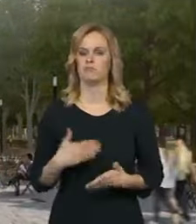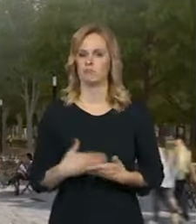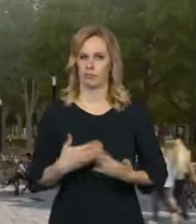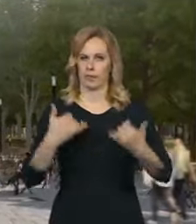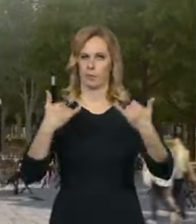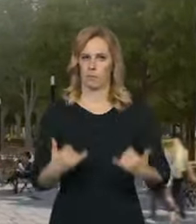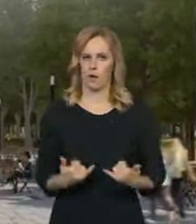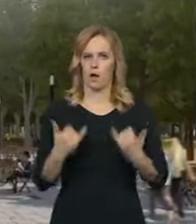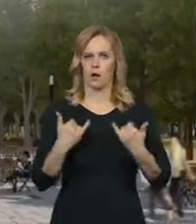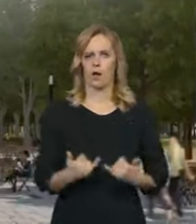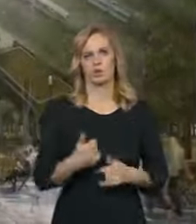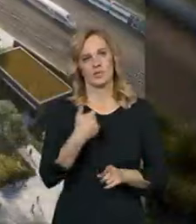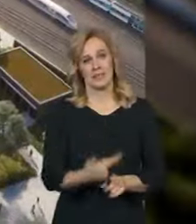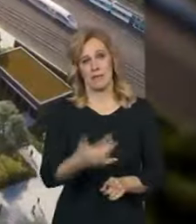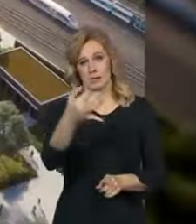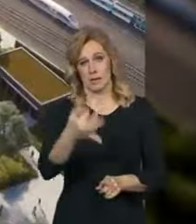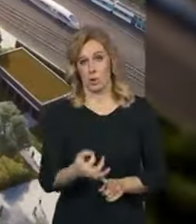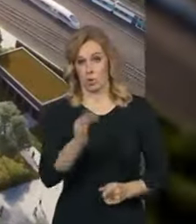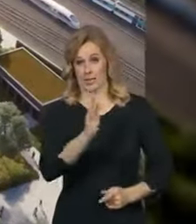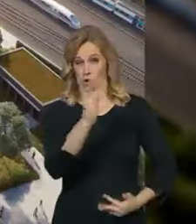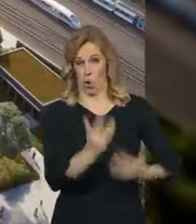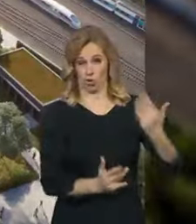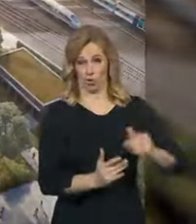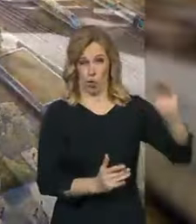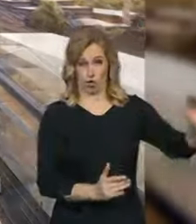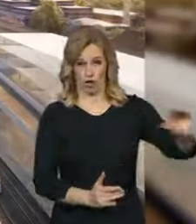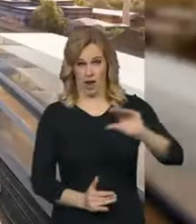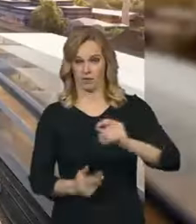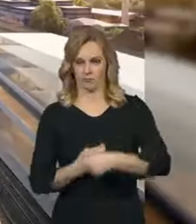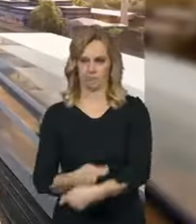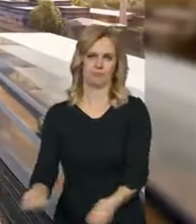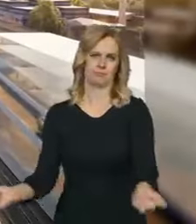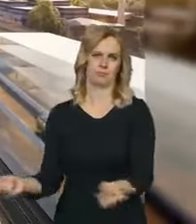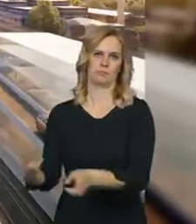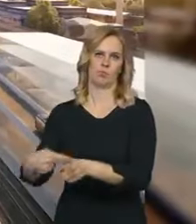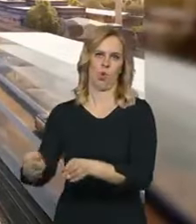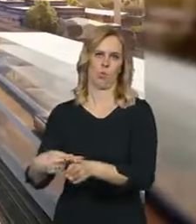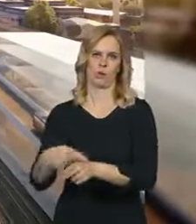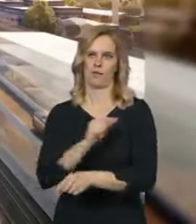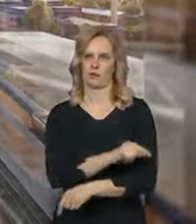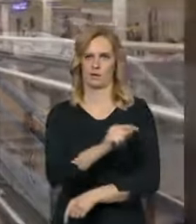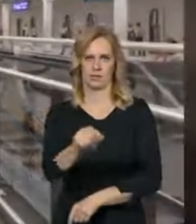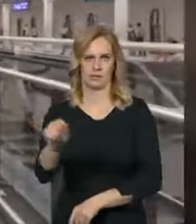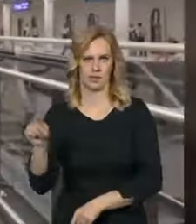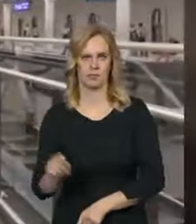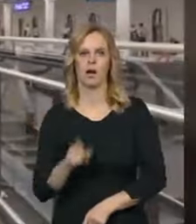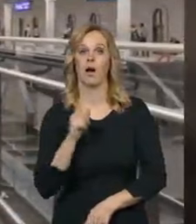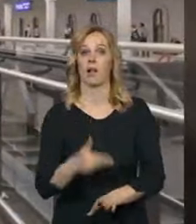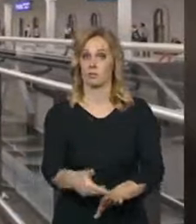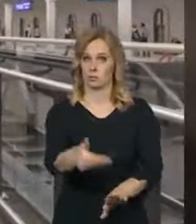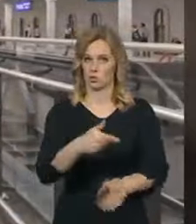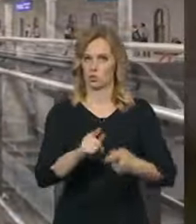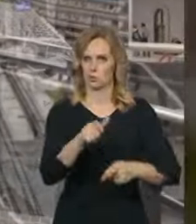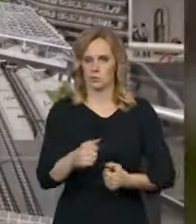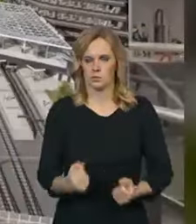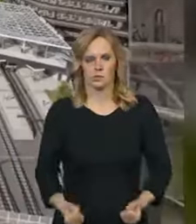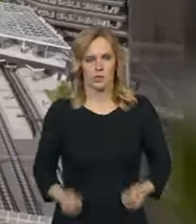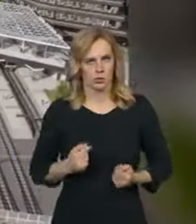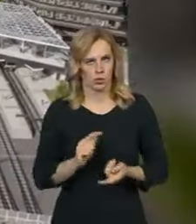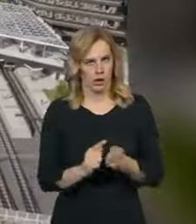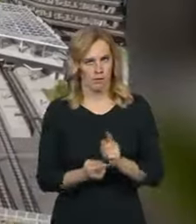číslu 1/5 z celkového rozpočtu. Jeho schválení ale předcházelo podle slov politiků těžké vyjednávání. Takže nejtěžší je